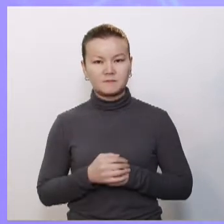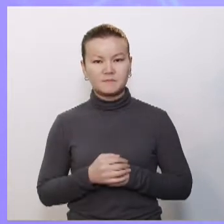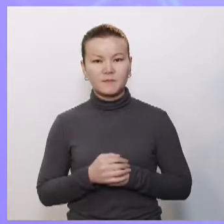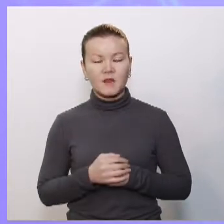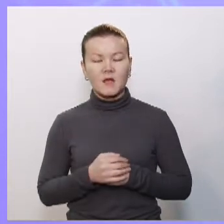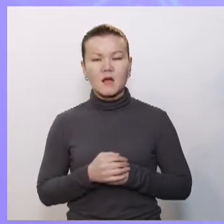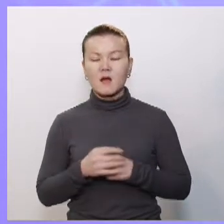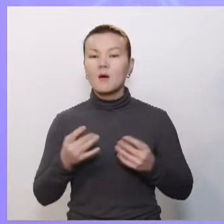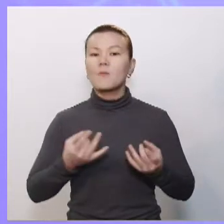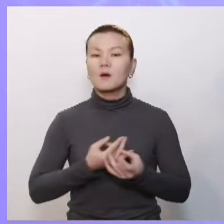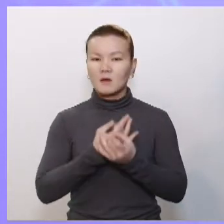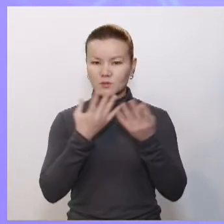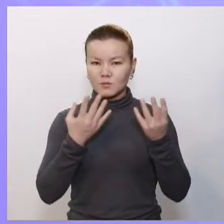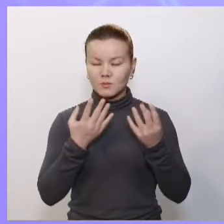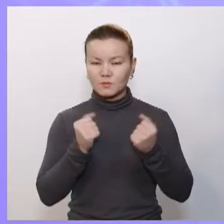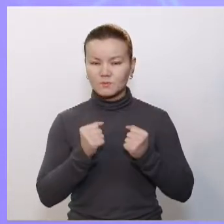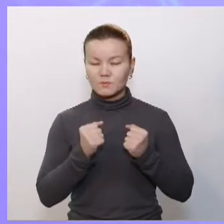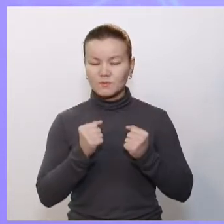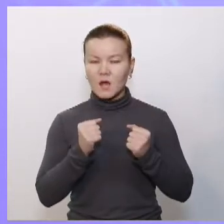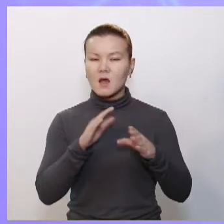Майрам дайт.